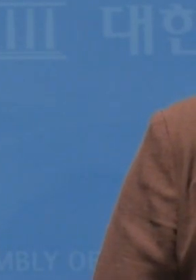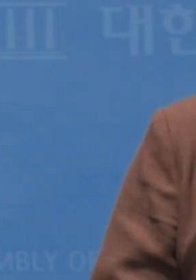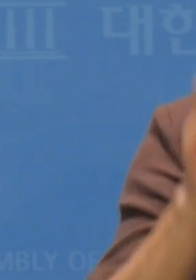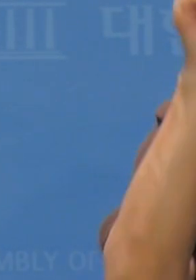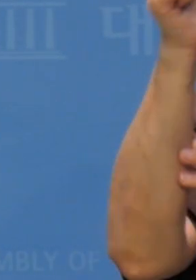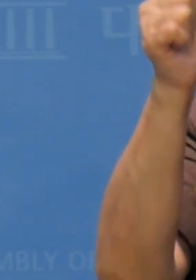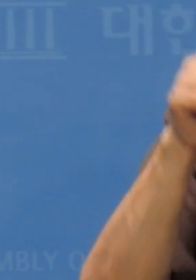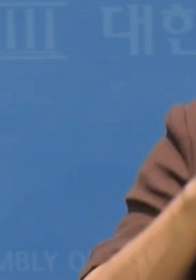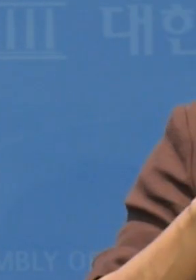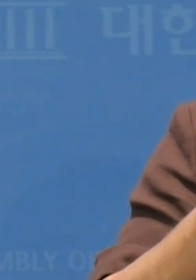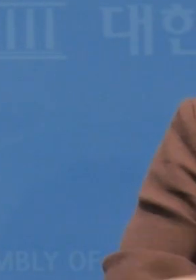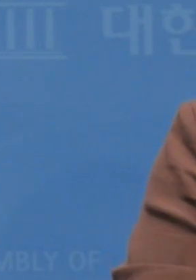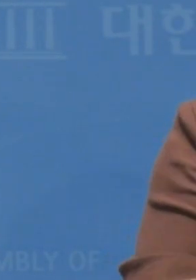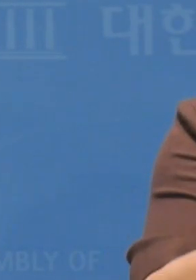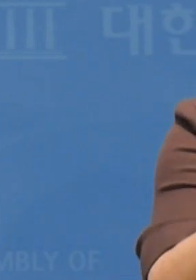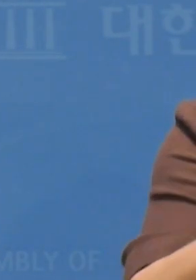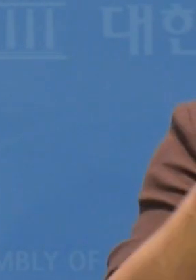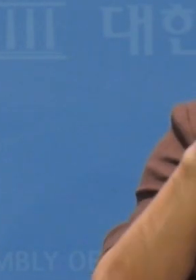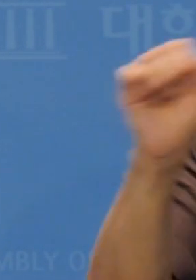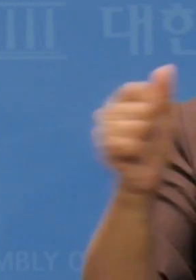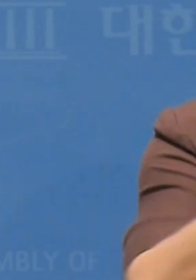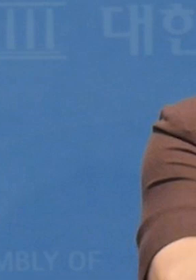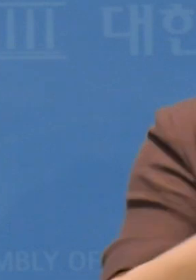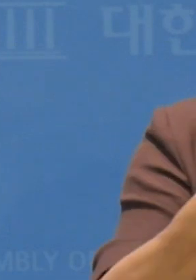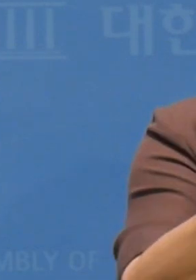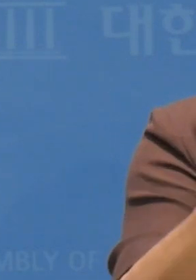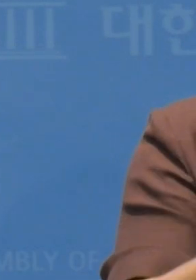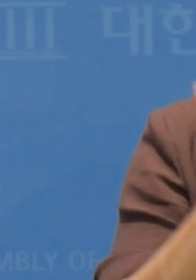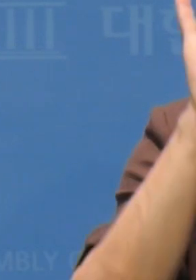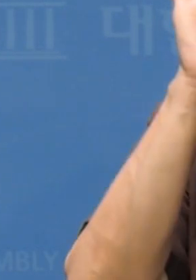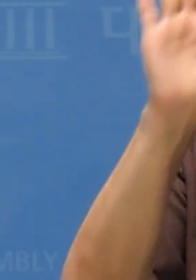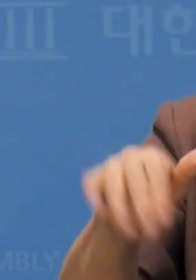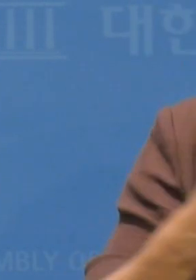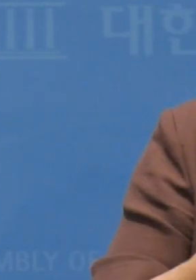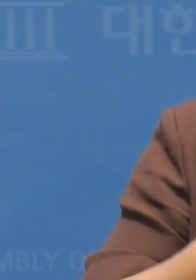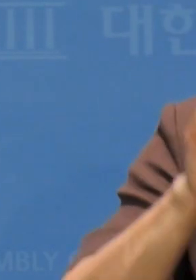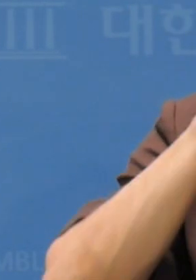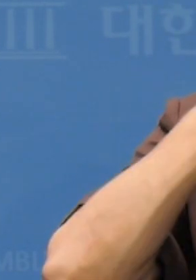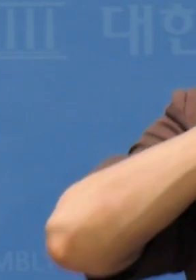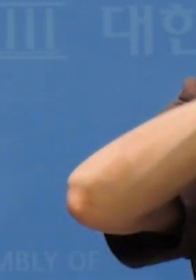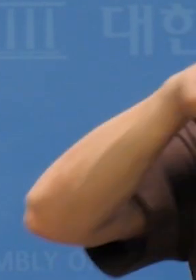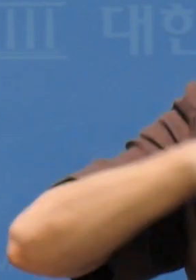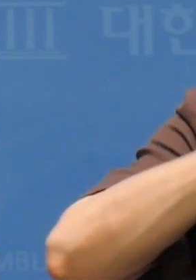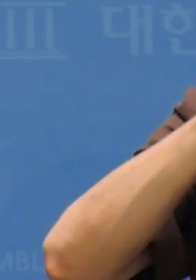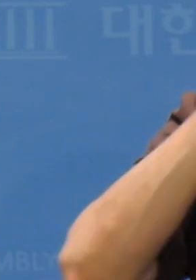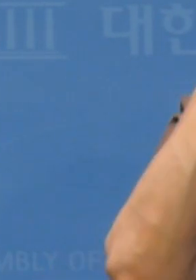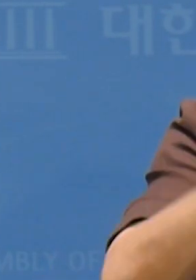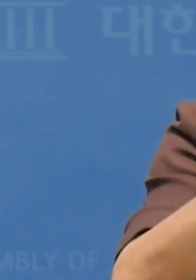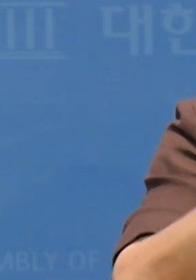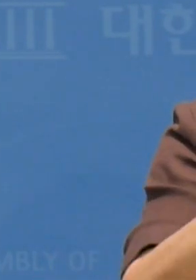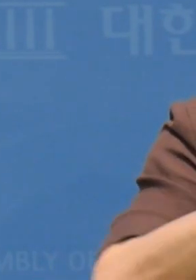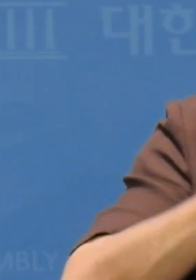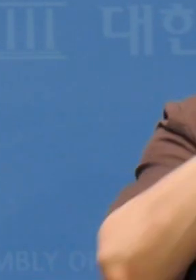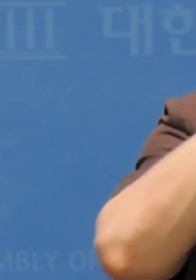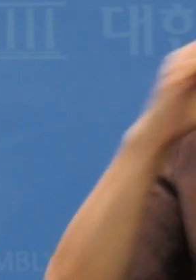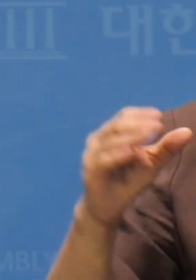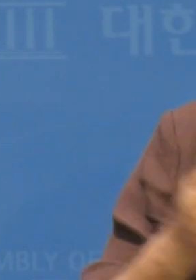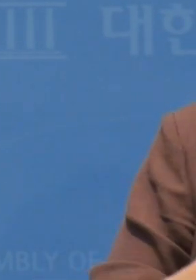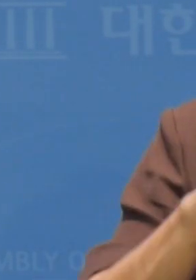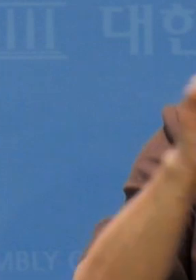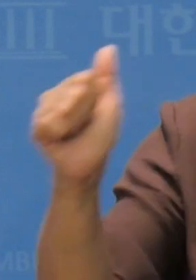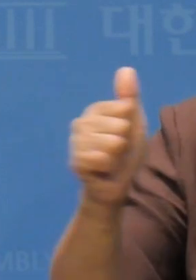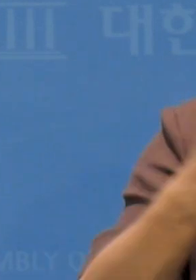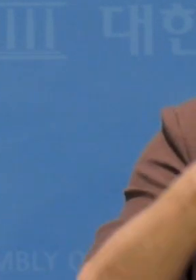사장 추천권을 가진 KBS 이사회도 더 이상의 난맥상을 드러내지 말고 공정한